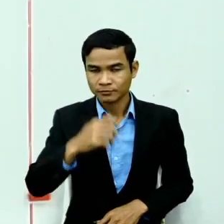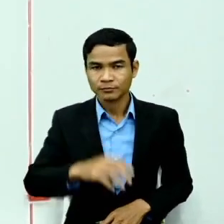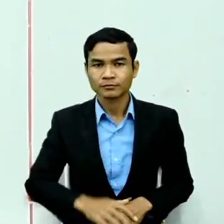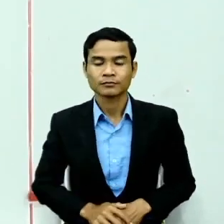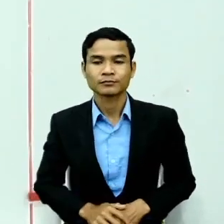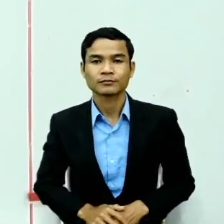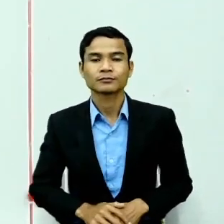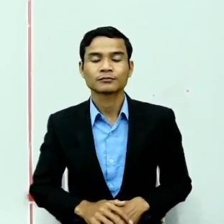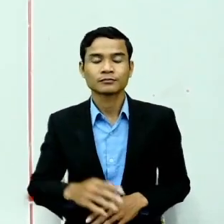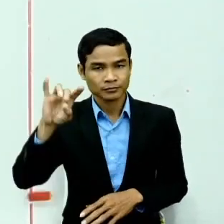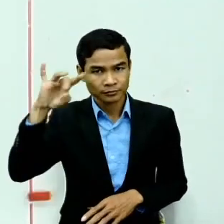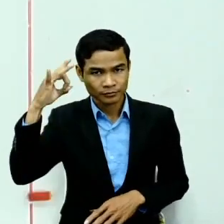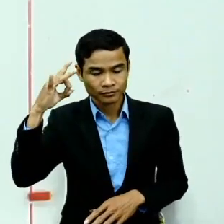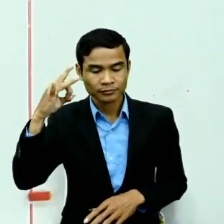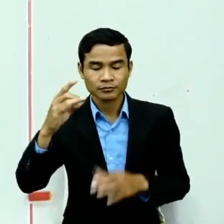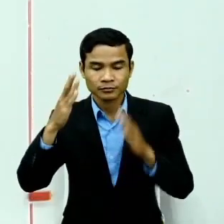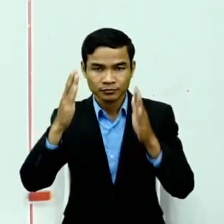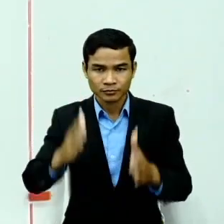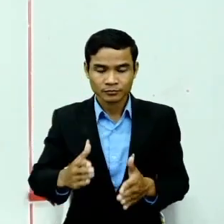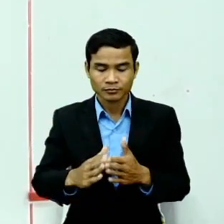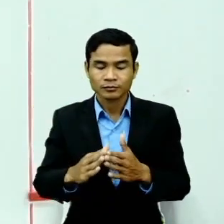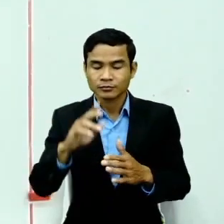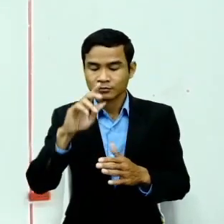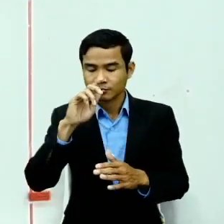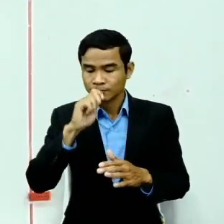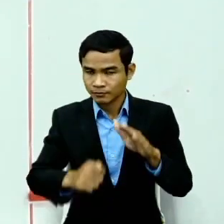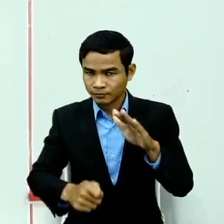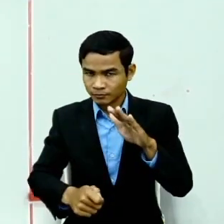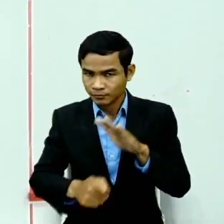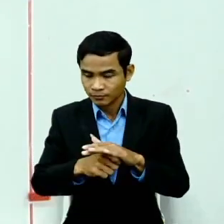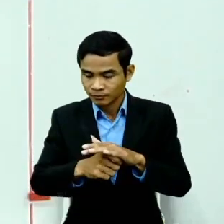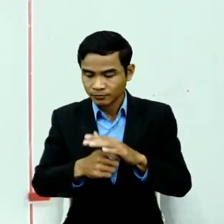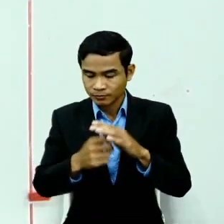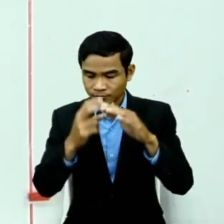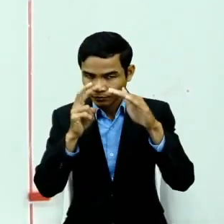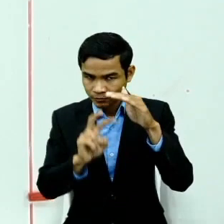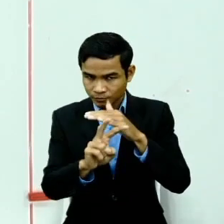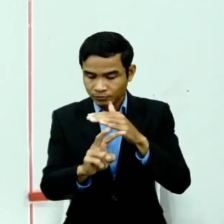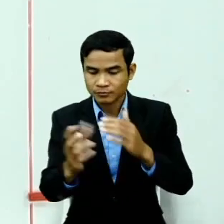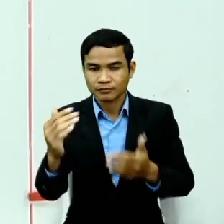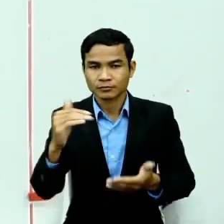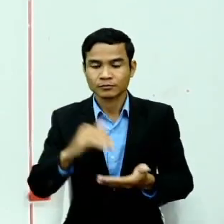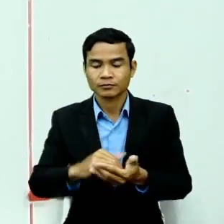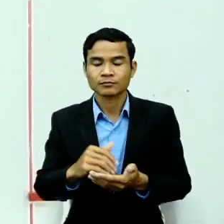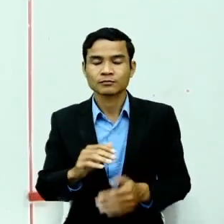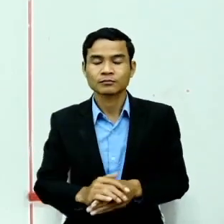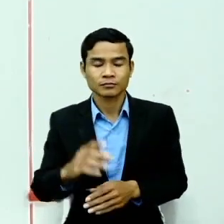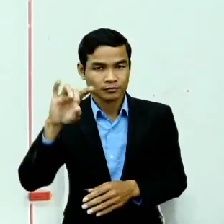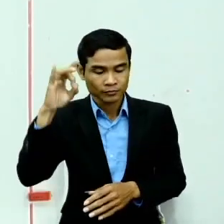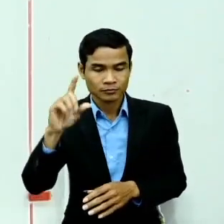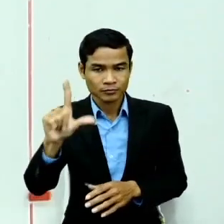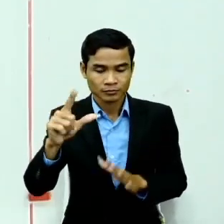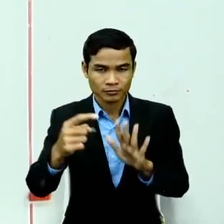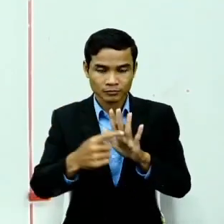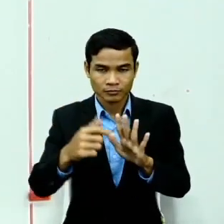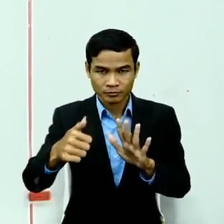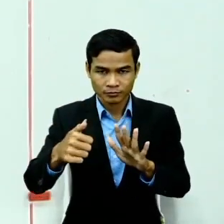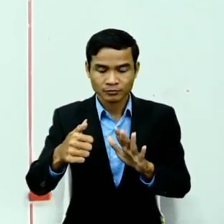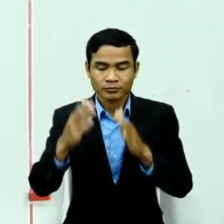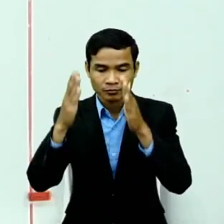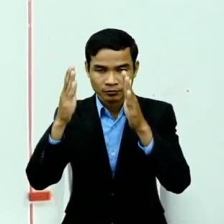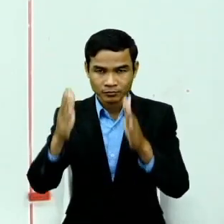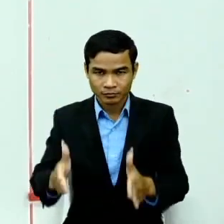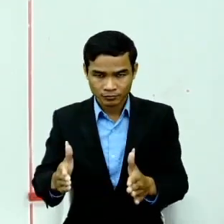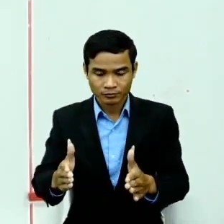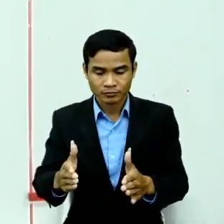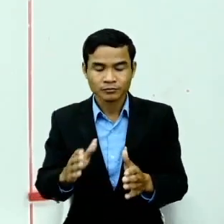bù chân chia nẹ sợp cá sẩm ngạt chà mà đòn tiện á con bù chân chà cứ